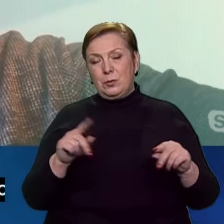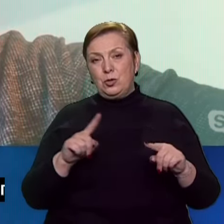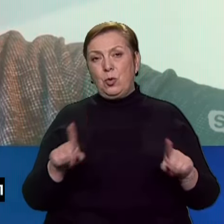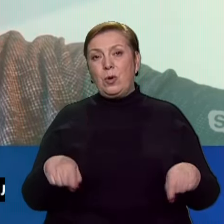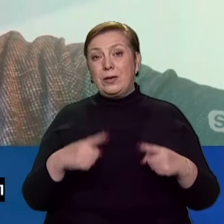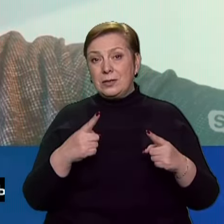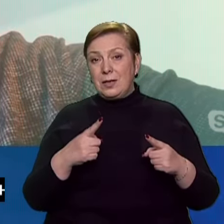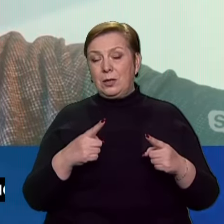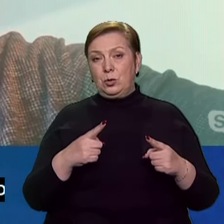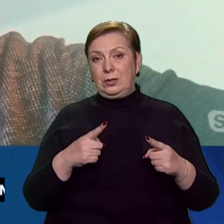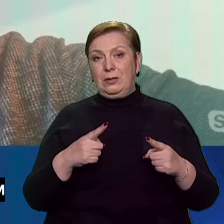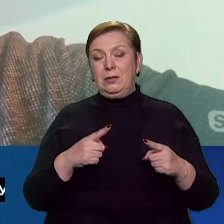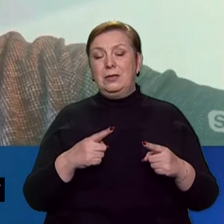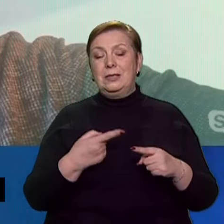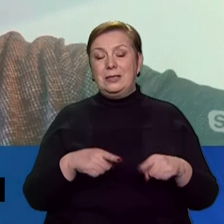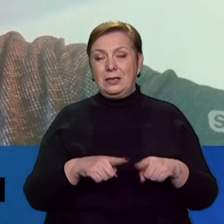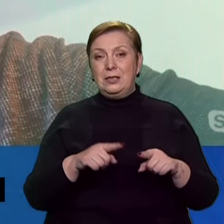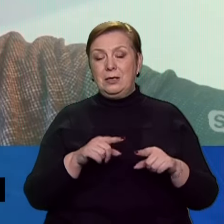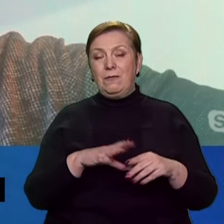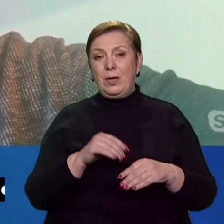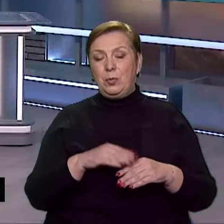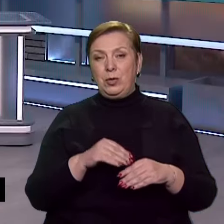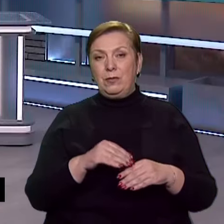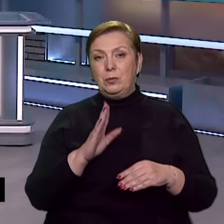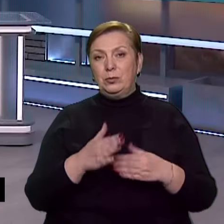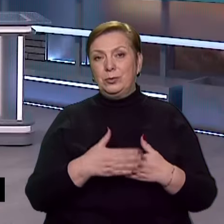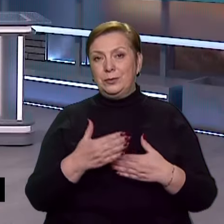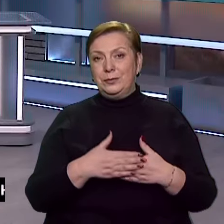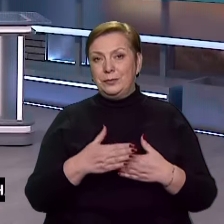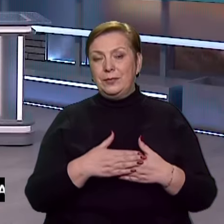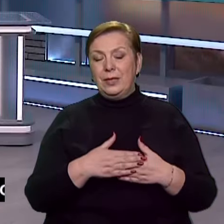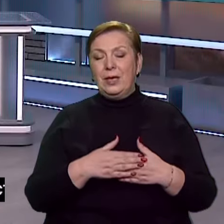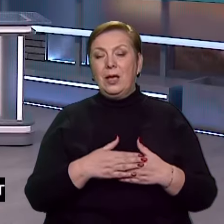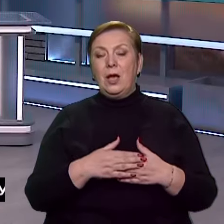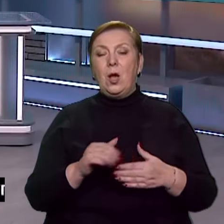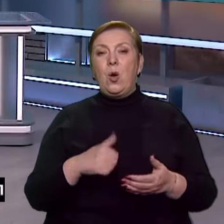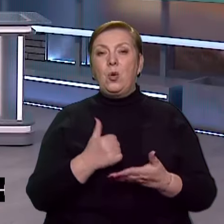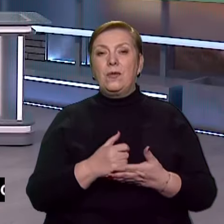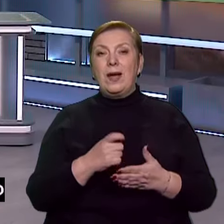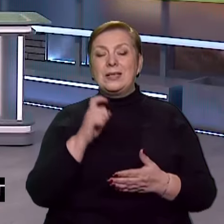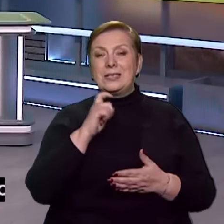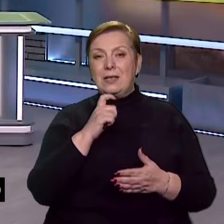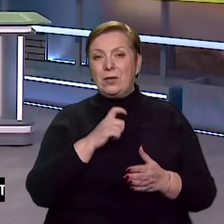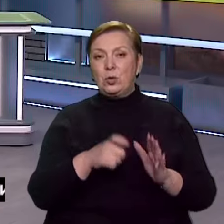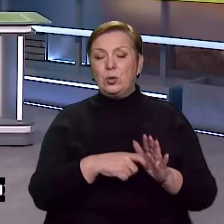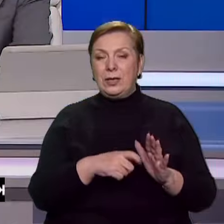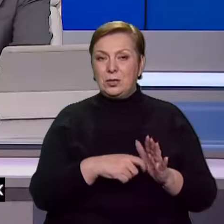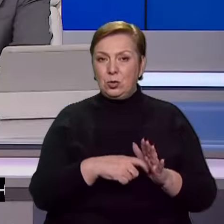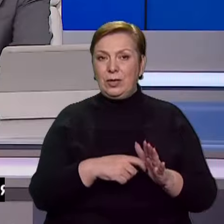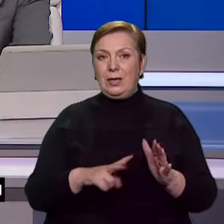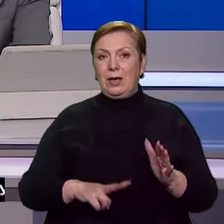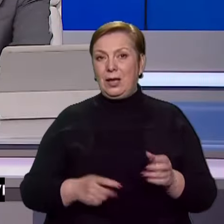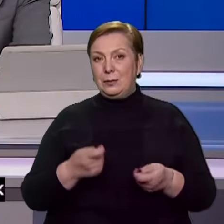виборів понесуть покарання. Пане Романе, дякуємо вам, що долучилися. Роман Власенко, голова Северодонецької районної військової